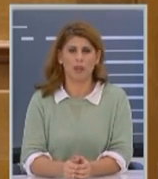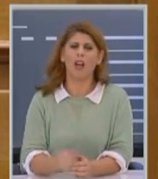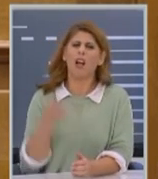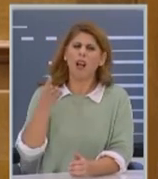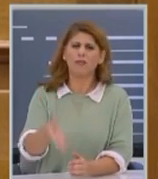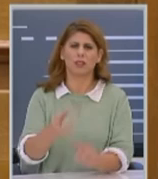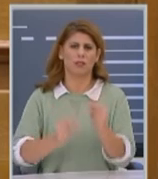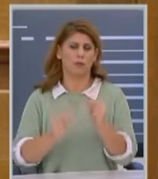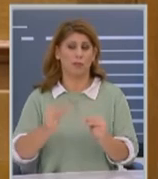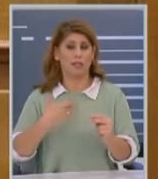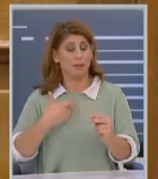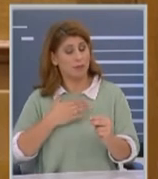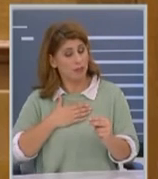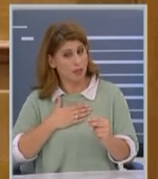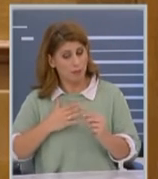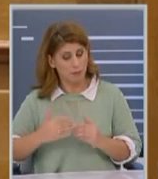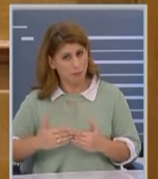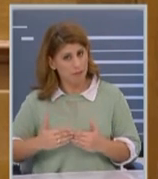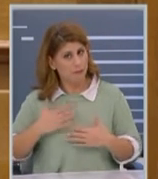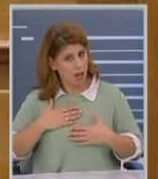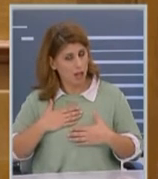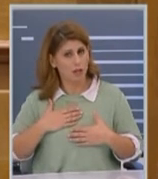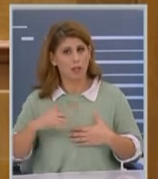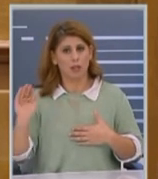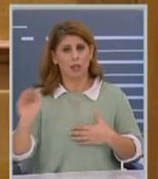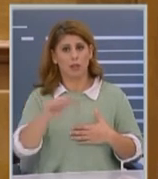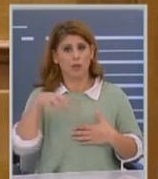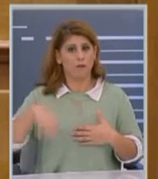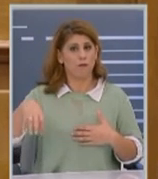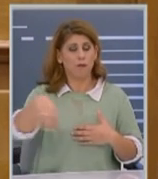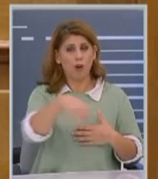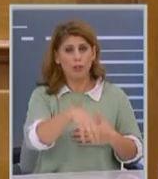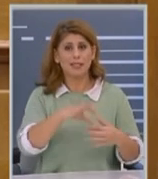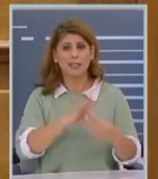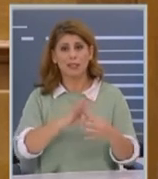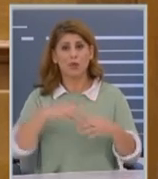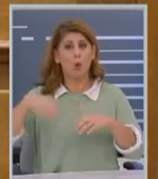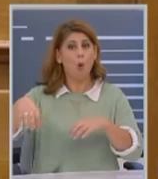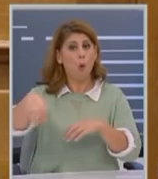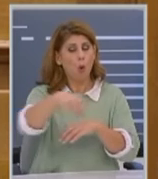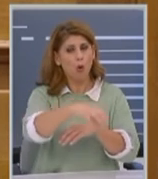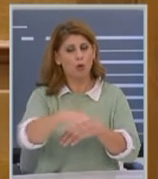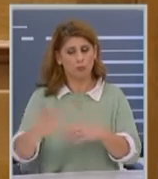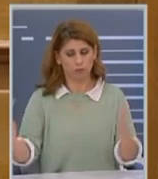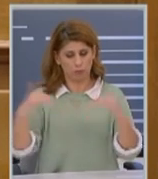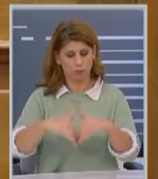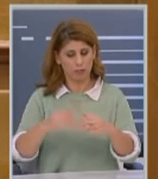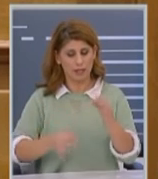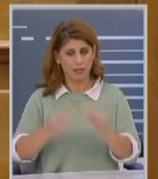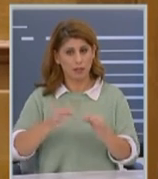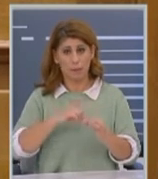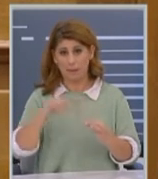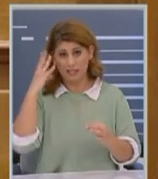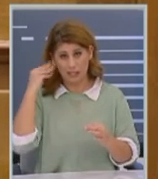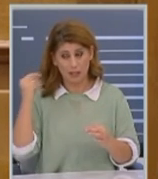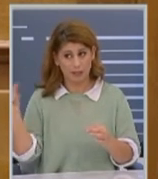προβλήματα και εμείς από τη δική μας πλευρά έχουμε καλέσει τους φορείς του συνεταιριστικού χώρου να συζητήσουν. Μάλιστα, μην ξεχνάτε